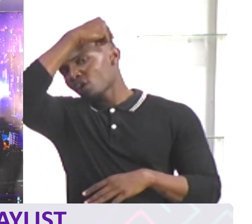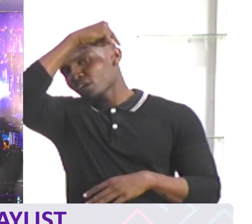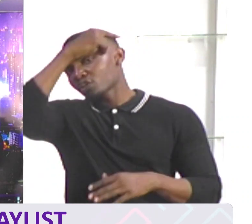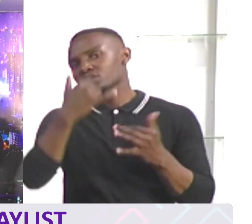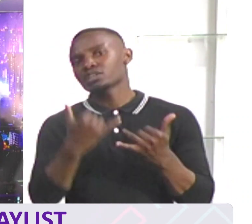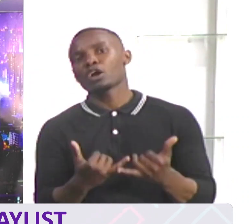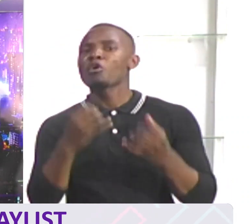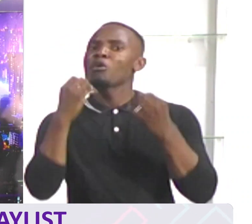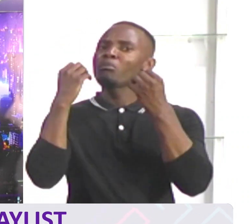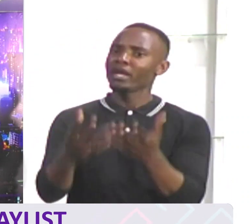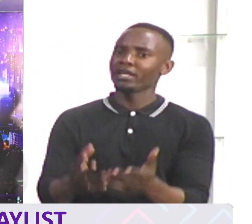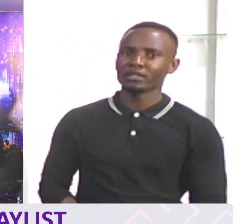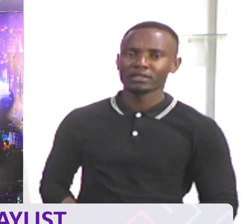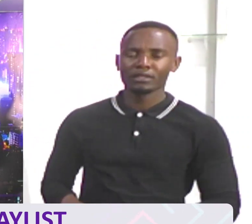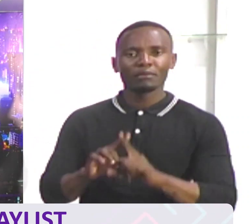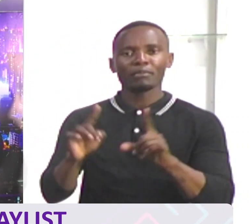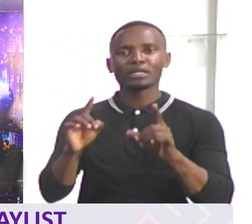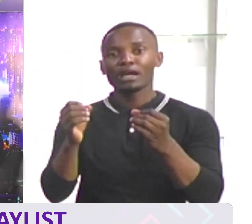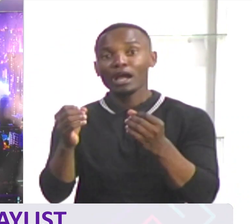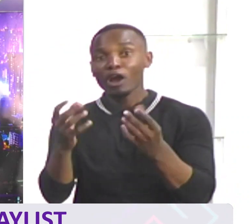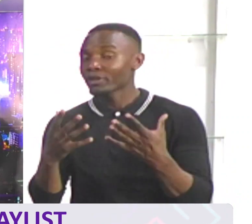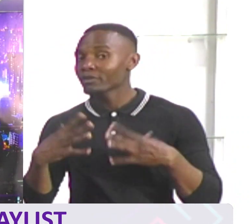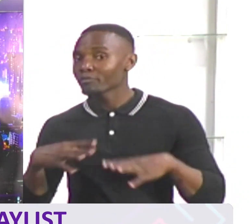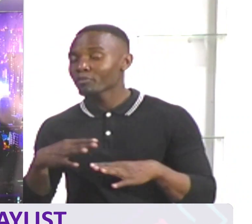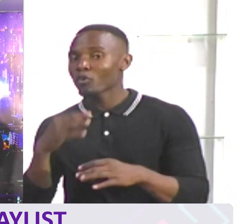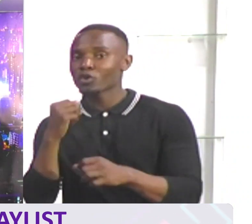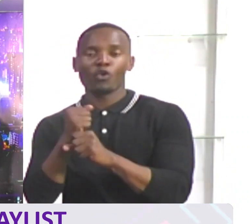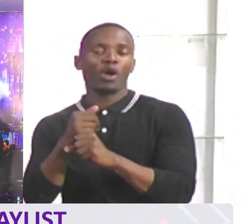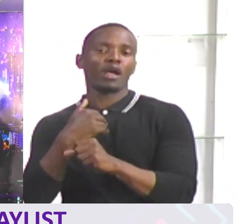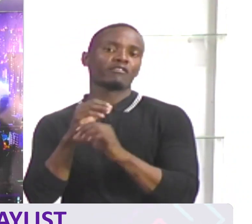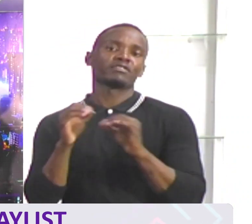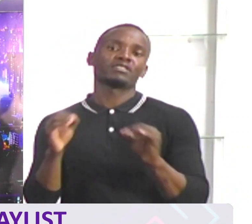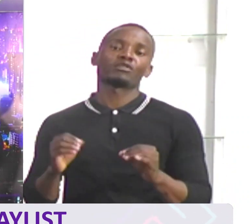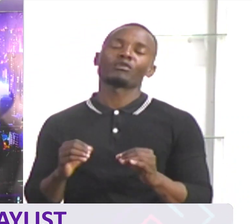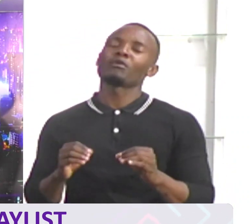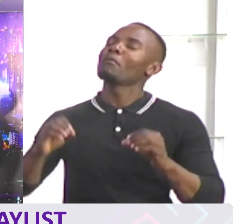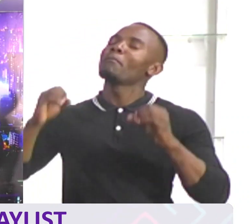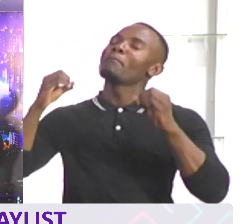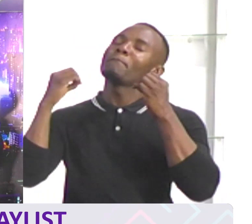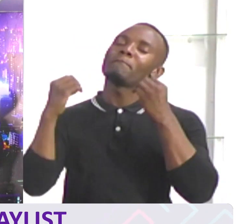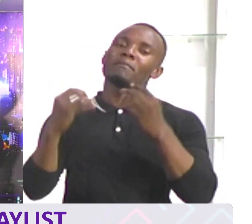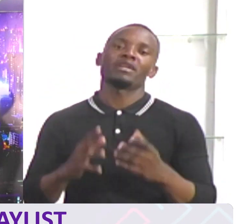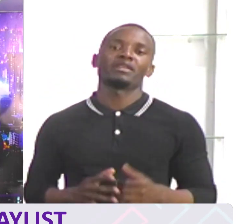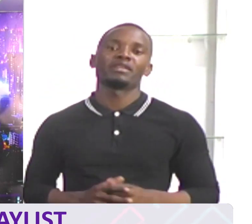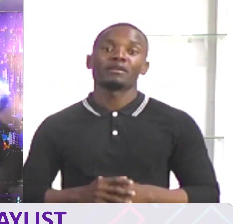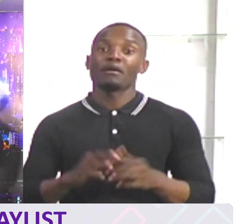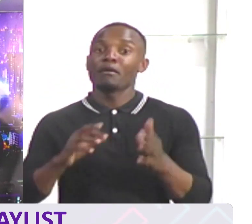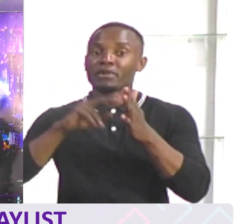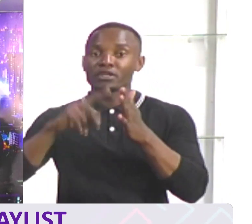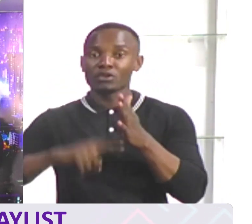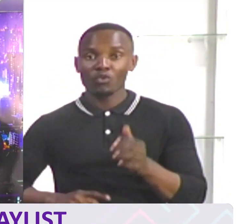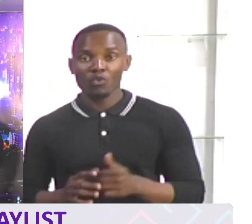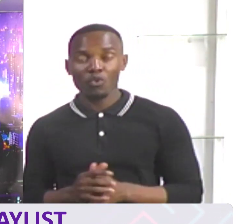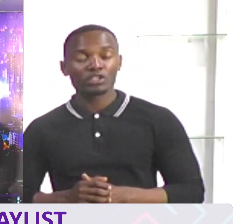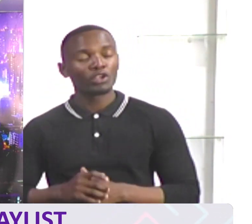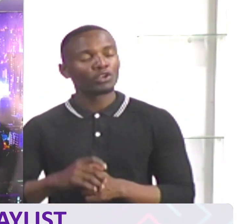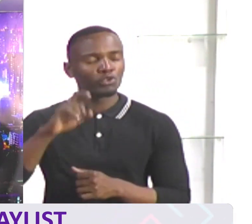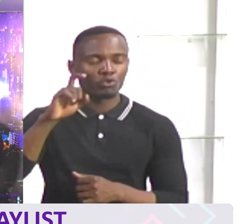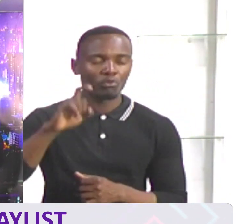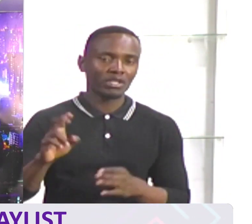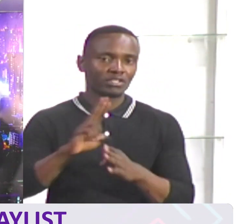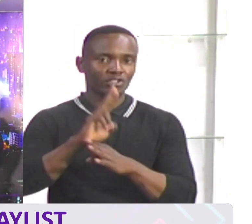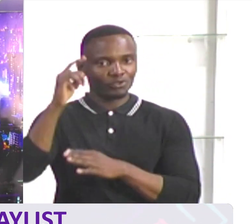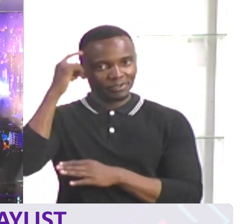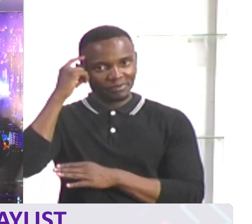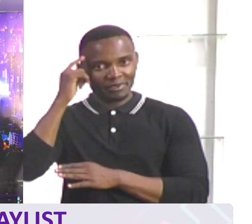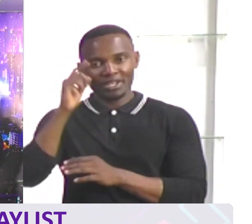wengi lakini jo watu wangapi wana wera bado sasa ndio kirende ndio hiyo ndio hata imejaza hili so pale ni kwa saa zingine street smart na apply si